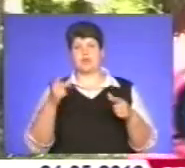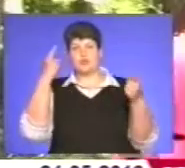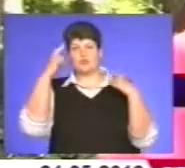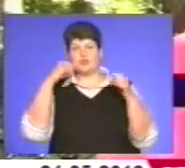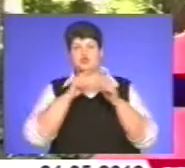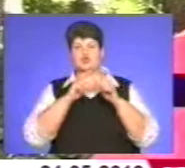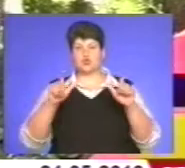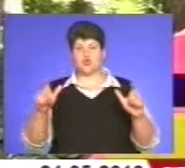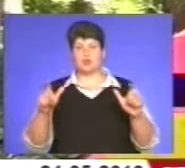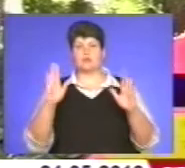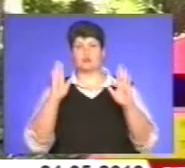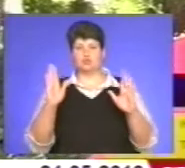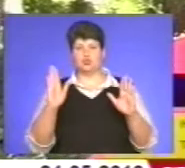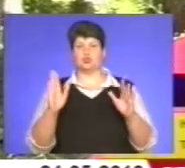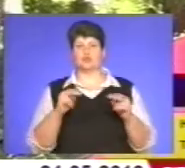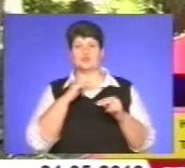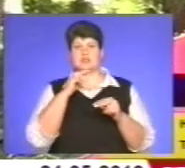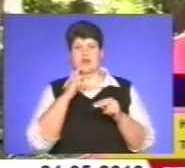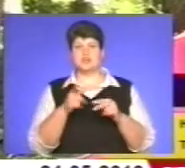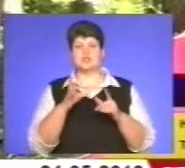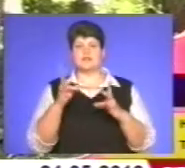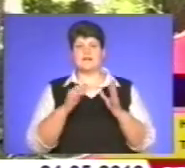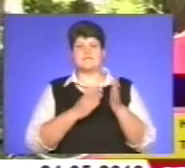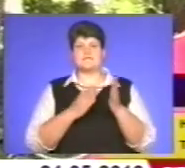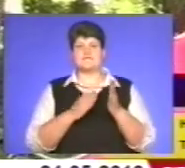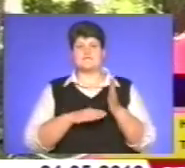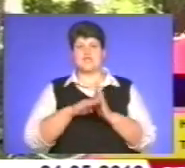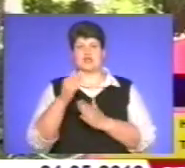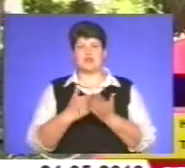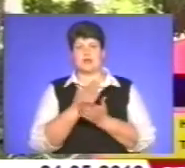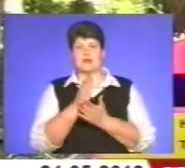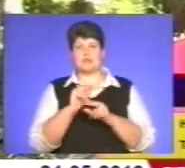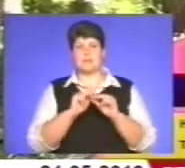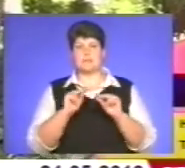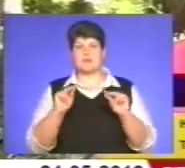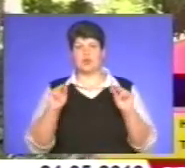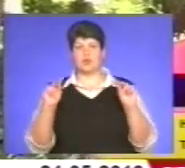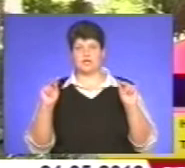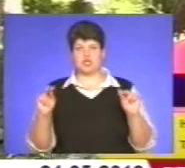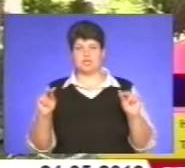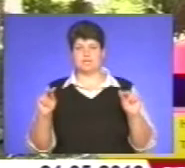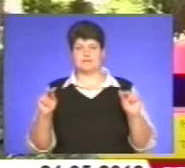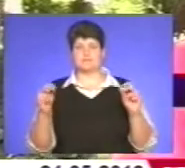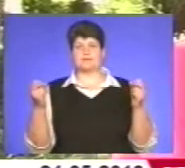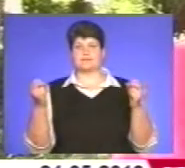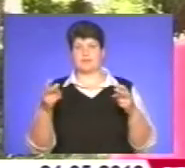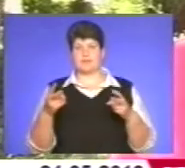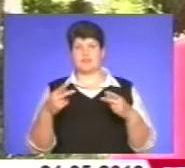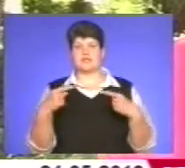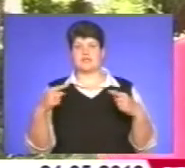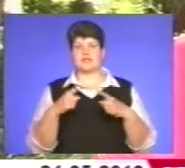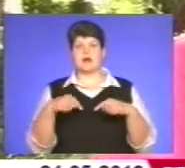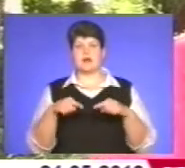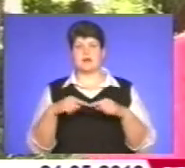школи будуть зосереджені виключно на високоякісних педагогічних і фахівцях в різних